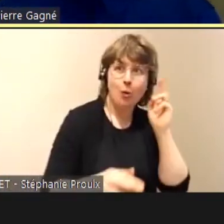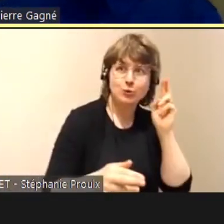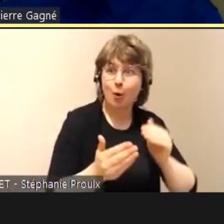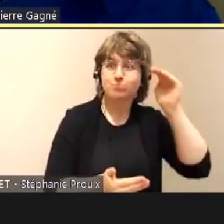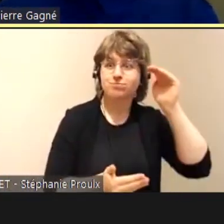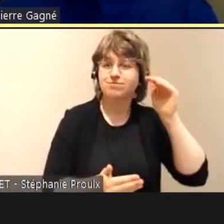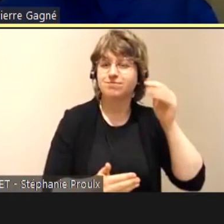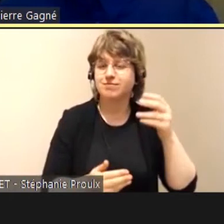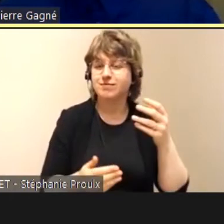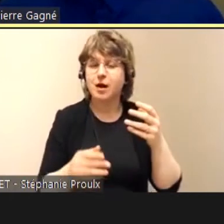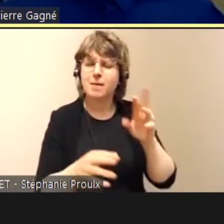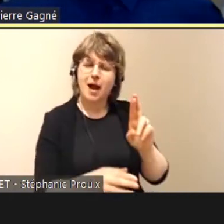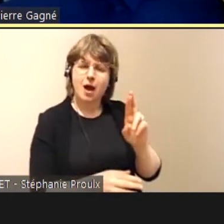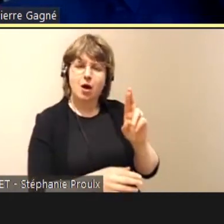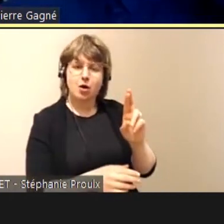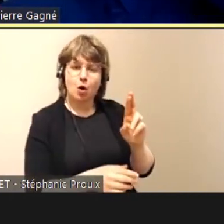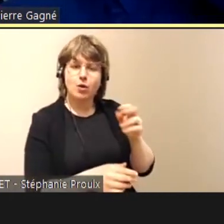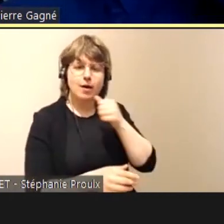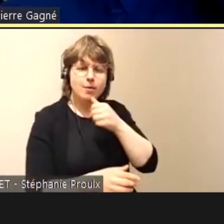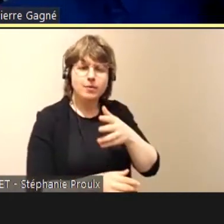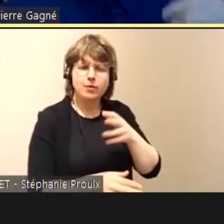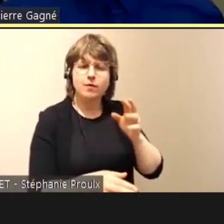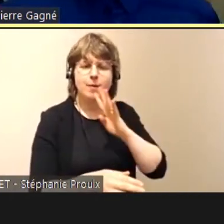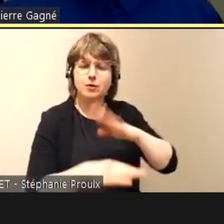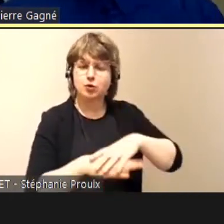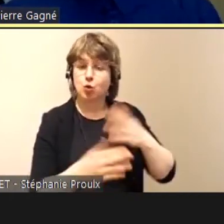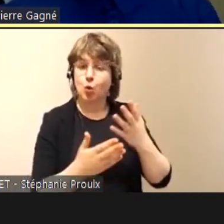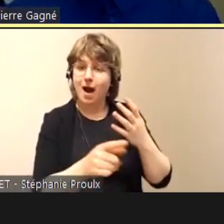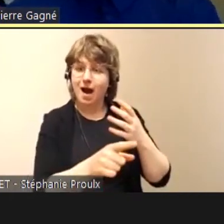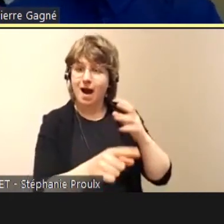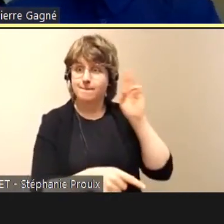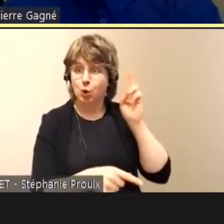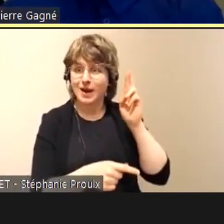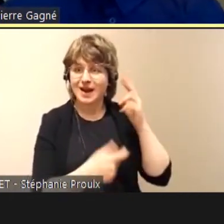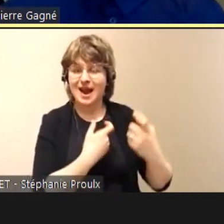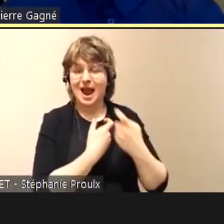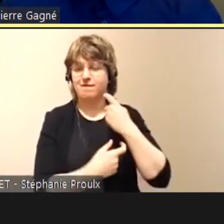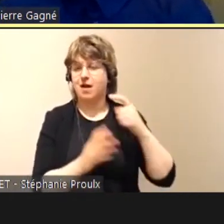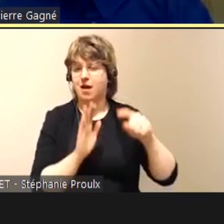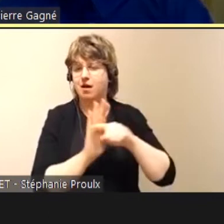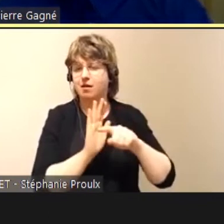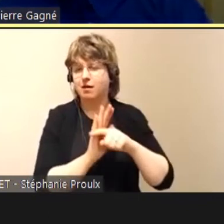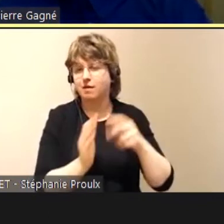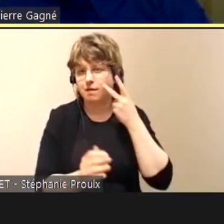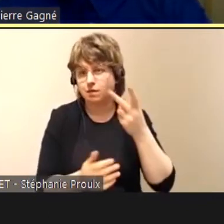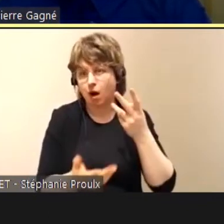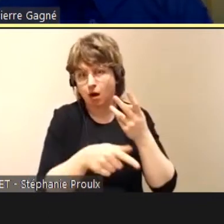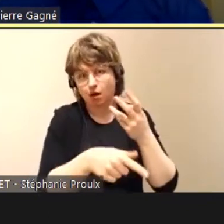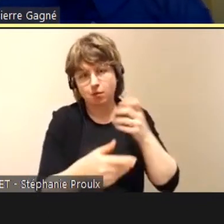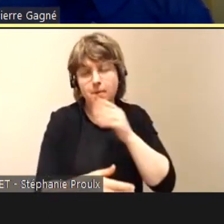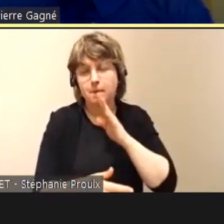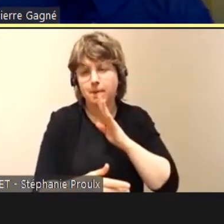messages les plus importants dans la présentation d'aujourd'hui, c'est l'effet négatif du bruit. Alors, dans certains cas, il y a des prothèses auditives qui